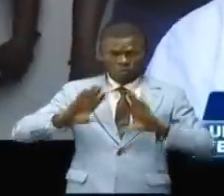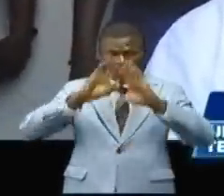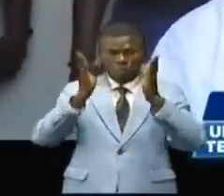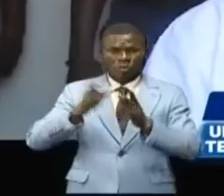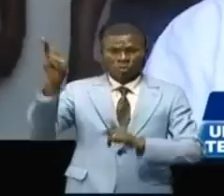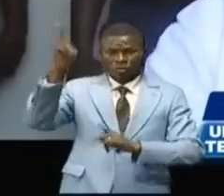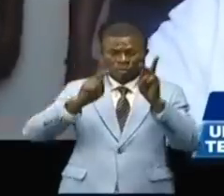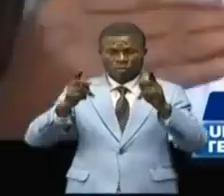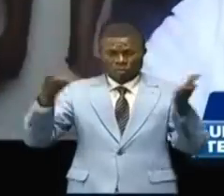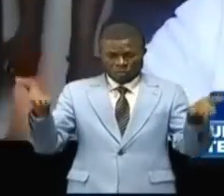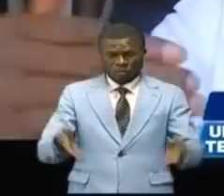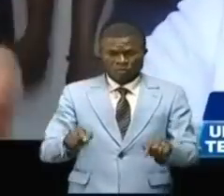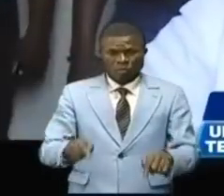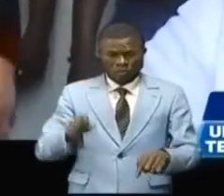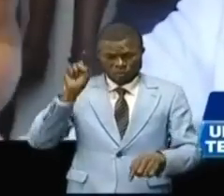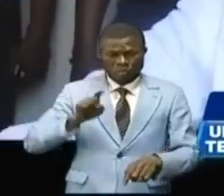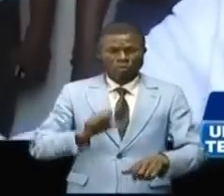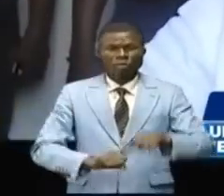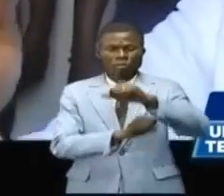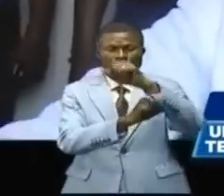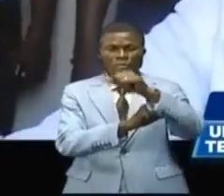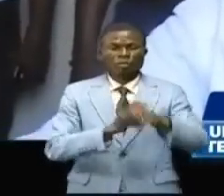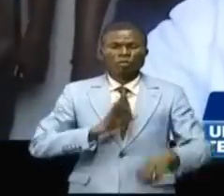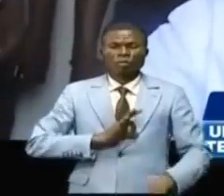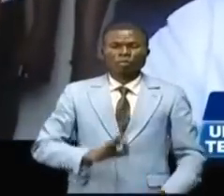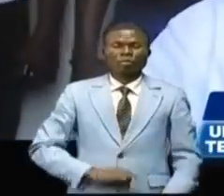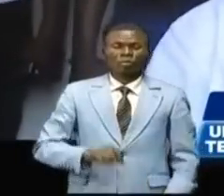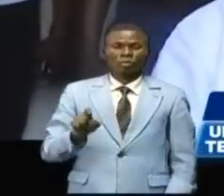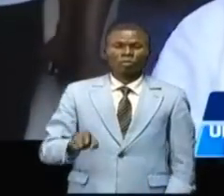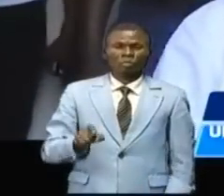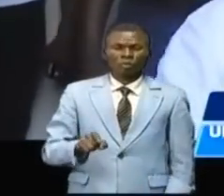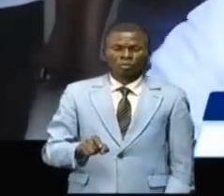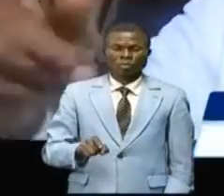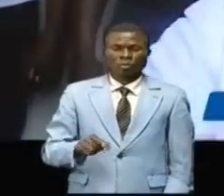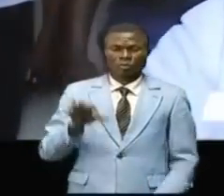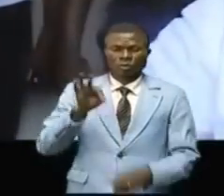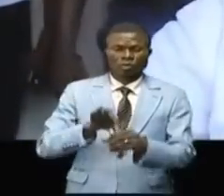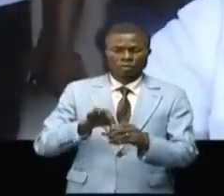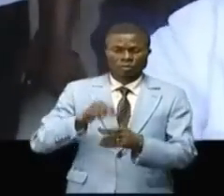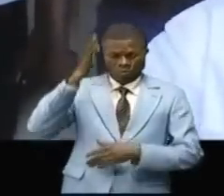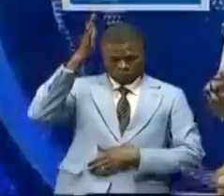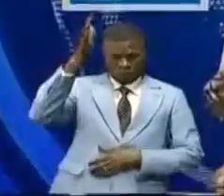qui est avec moi doit soutenir Félix Tshisekedi.